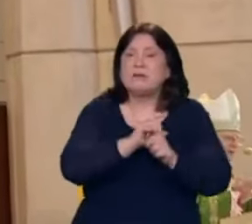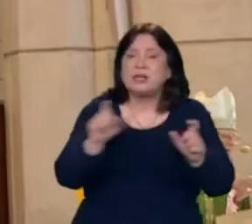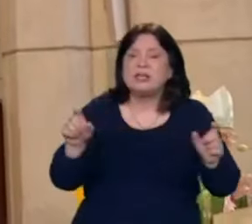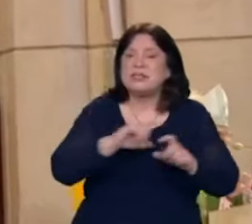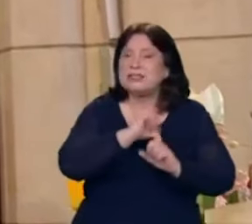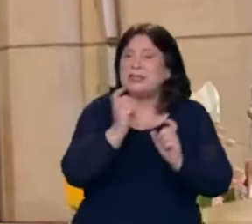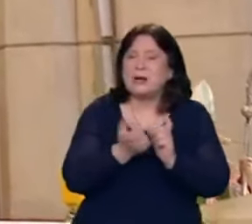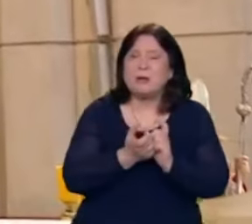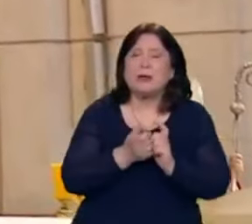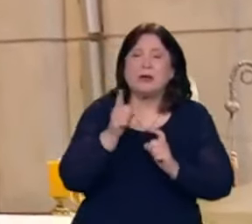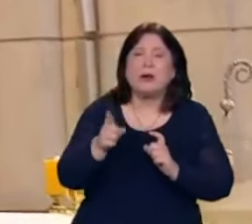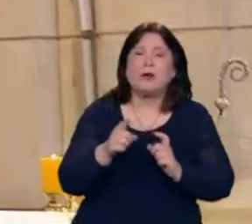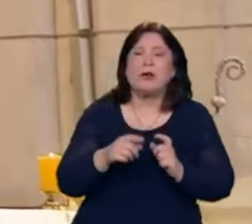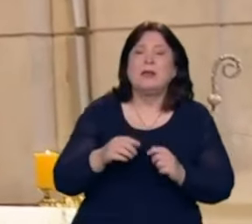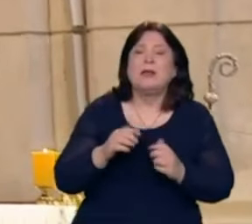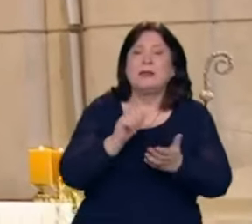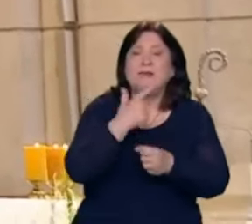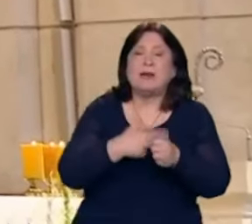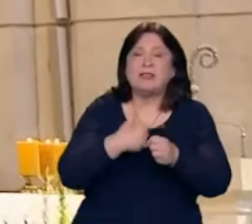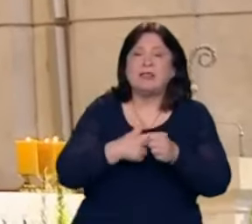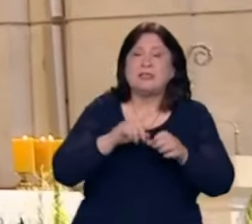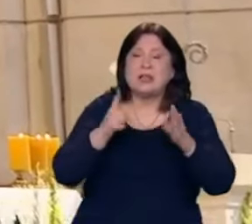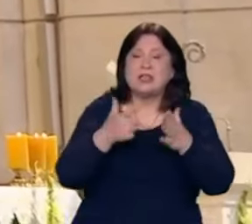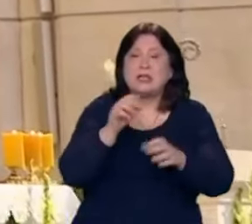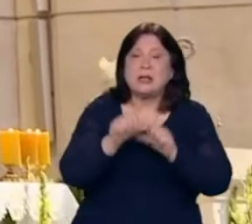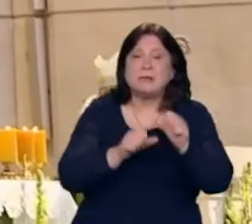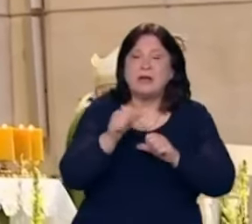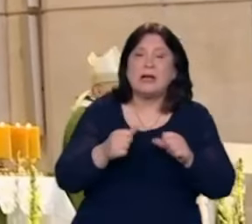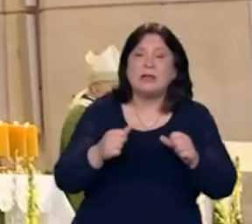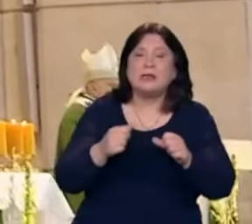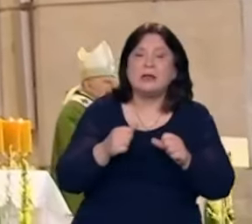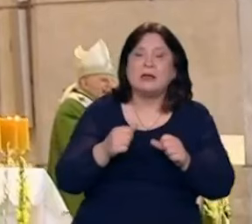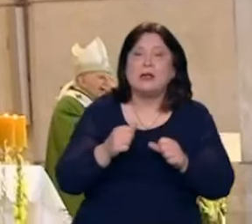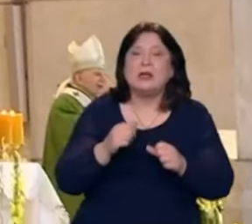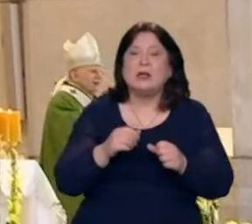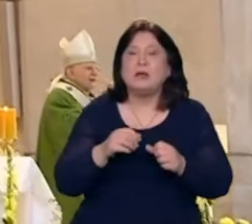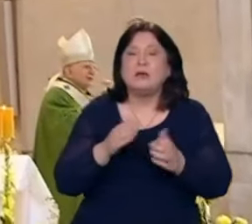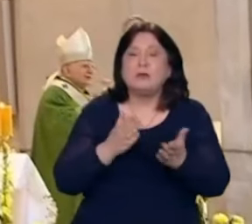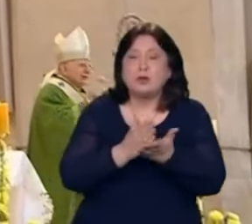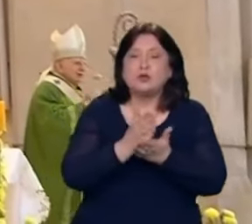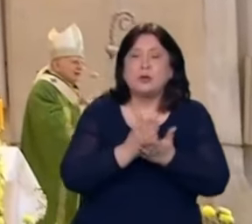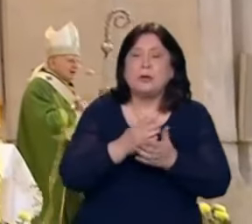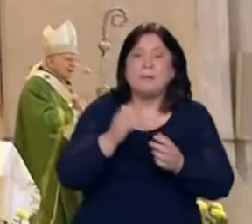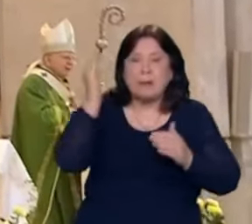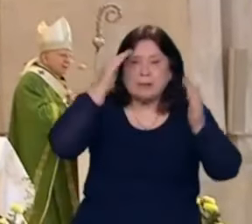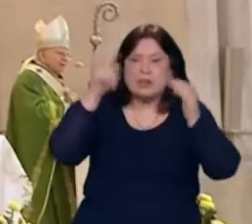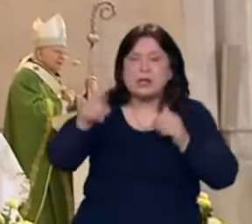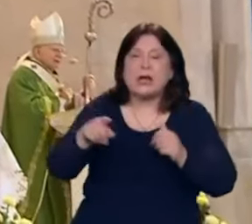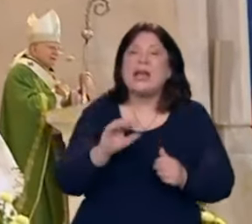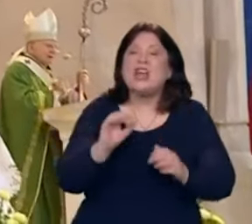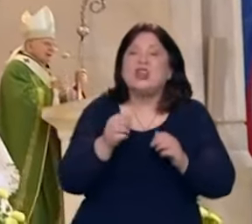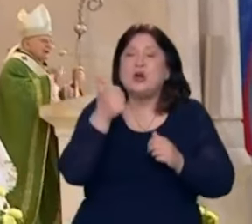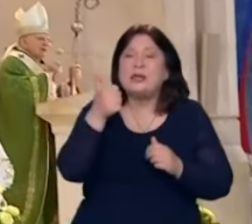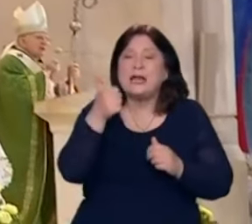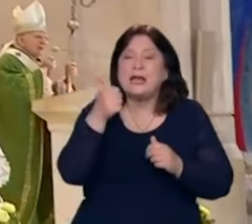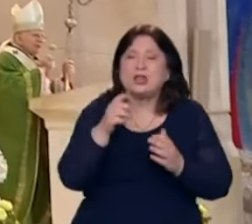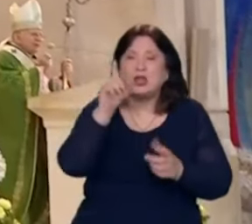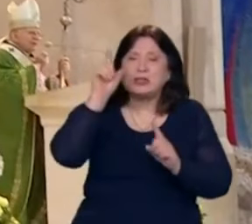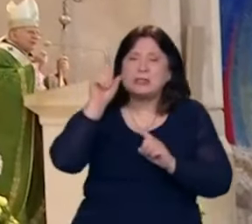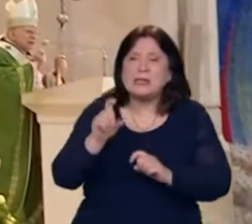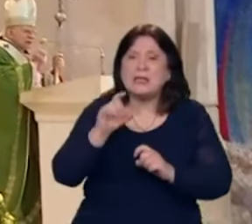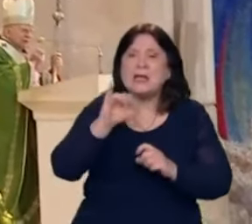jego trwającego prawie 27 lat pontyfikatu ale to jedno zdjęcie jak się